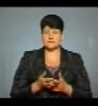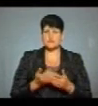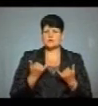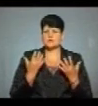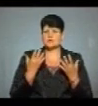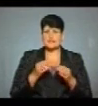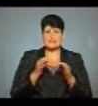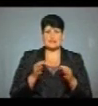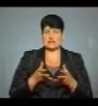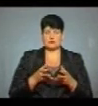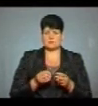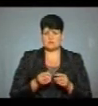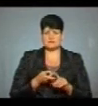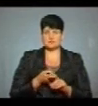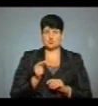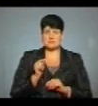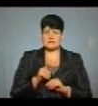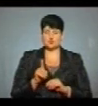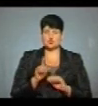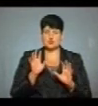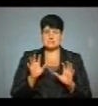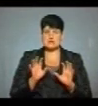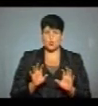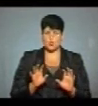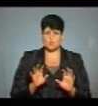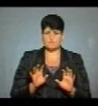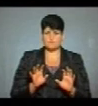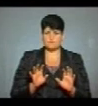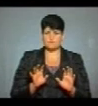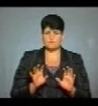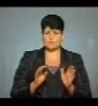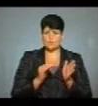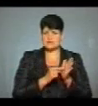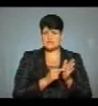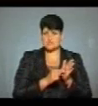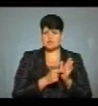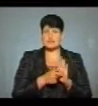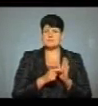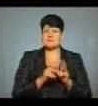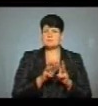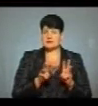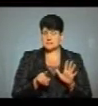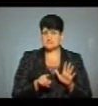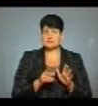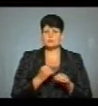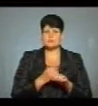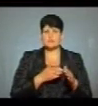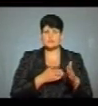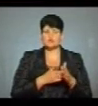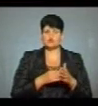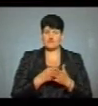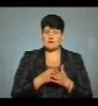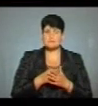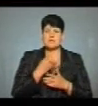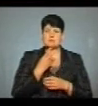день воно ніяк не вплине. В зв'язку з тим, що закон, посилаючись на який Кабінет міністрів встановив граничну вартість, передбачає,